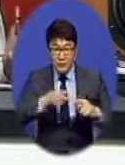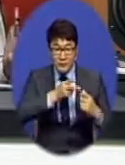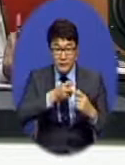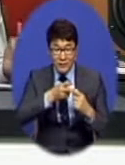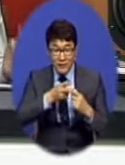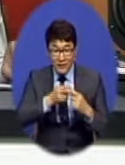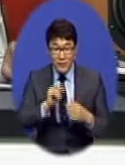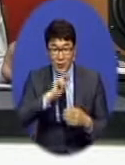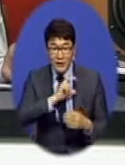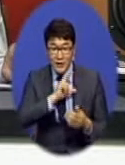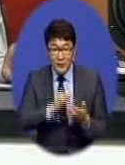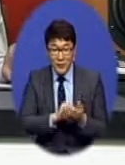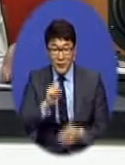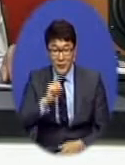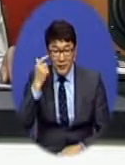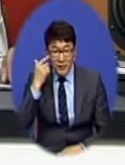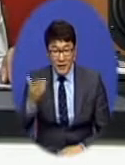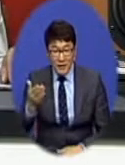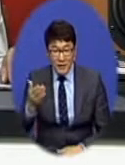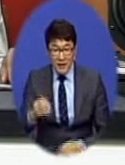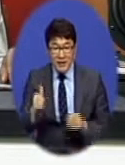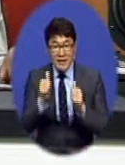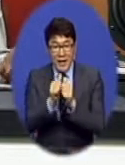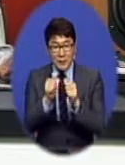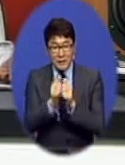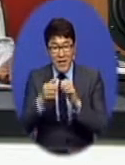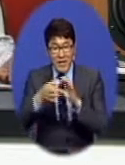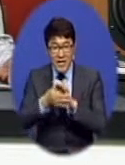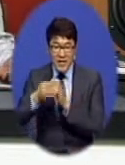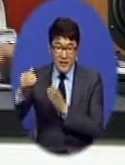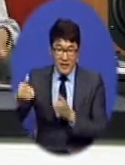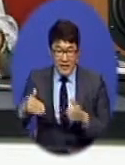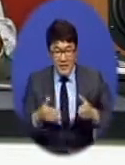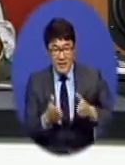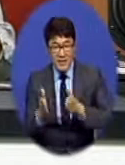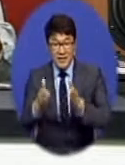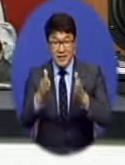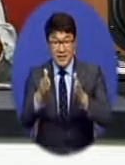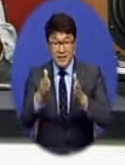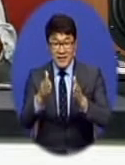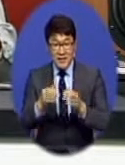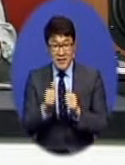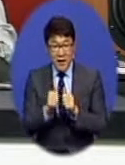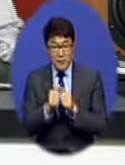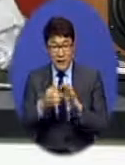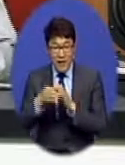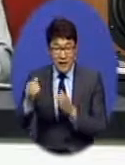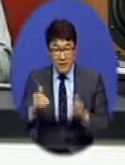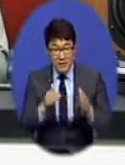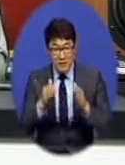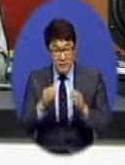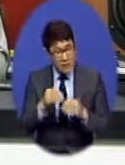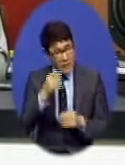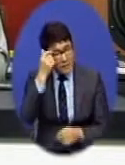노래하실 제목은요? 고영준의 남자의 길이요. 고영준의 남자의 길 하니까 지금 이렇게